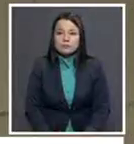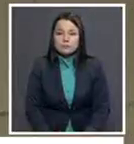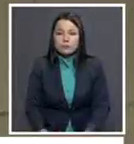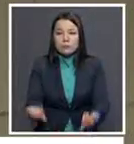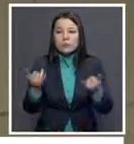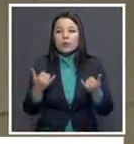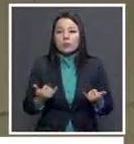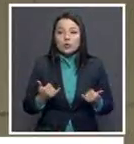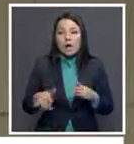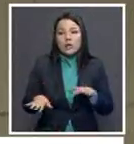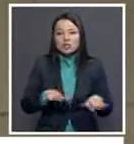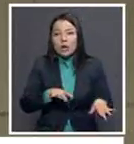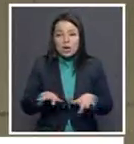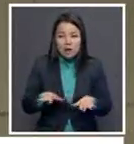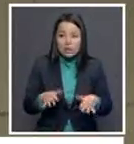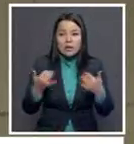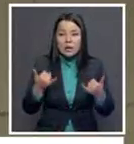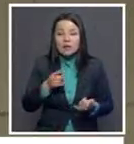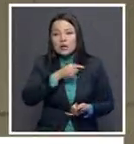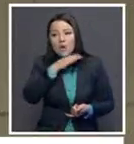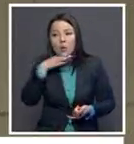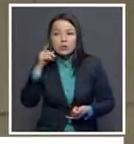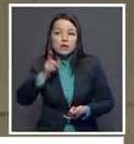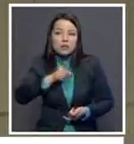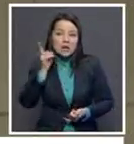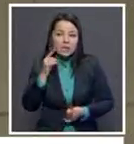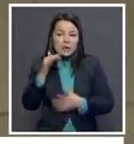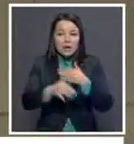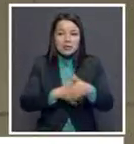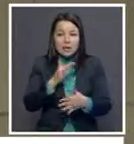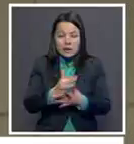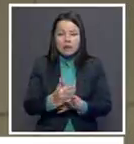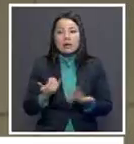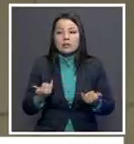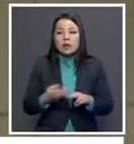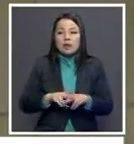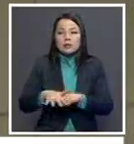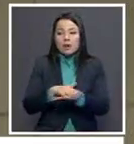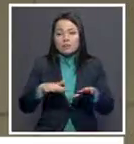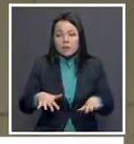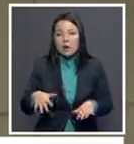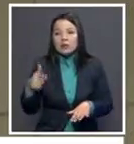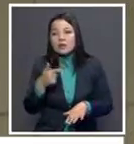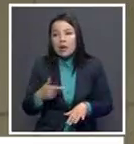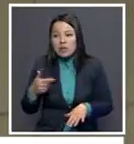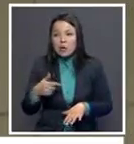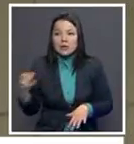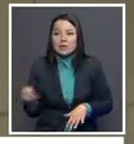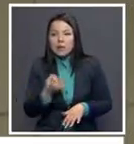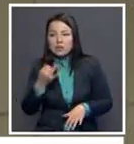шараға өте көп жастар келді. Соның ішінде геологияға қызығушылық